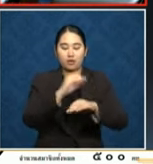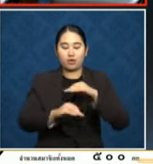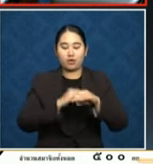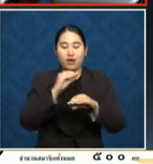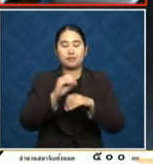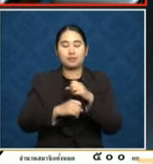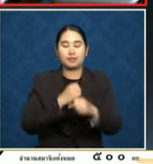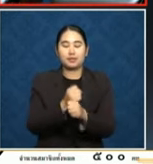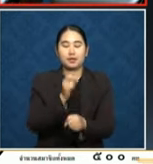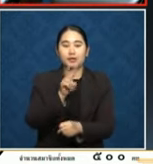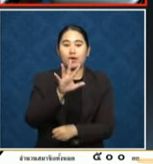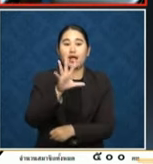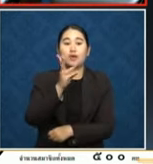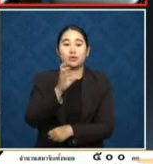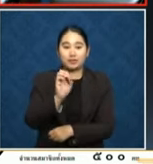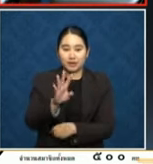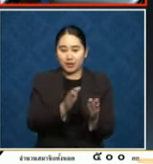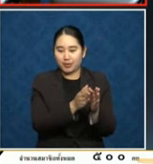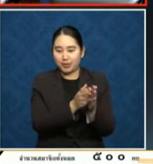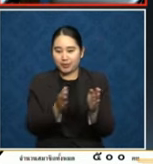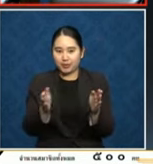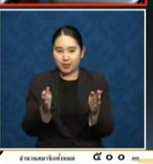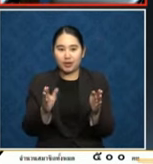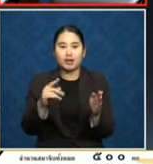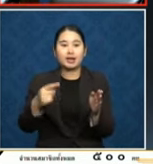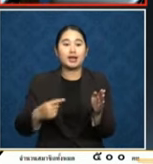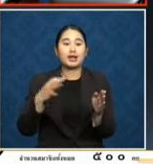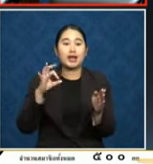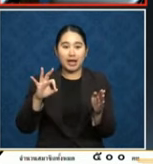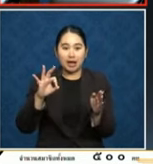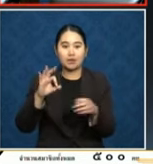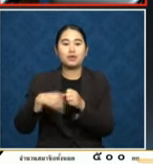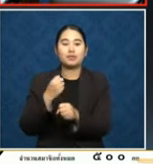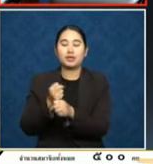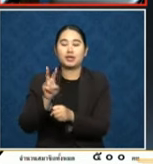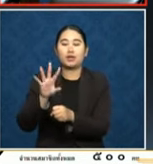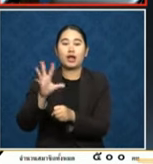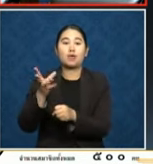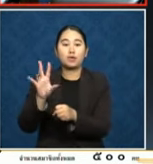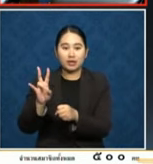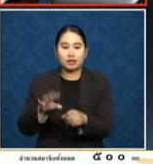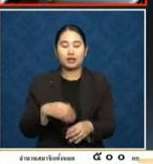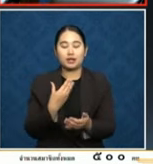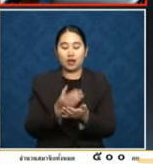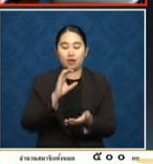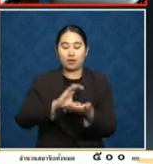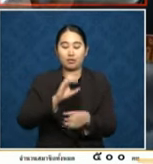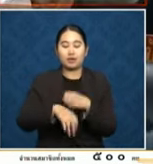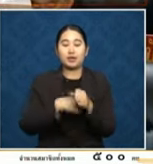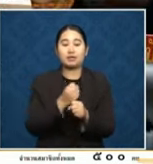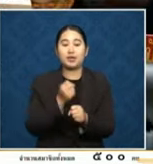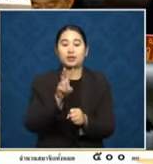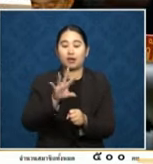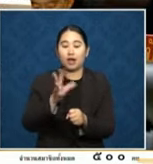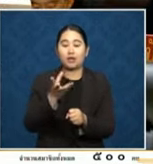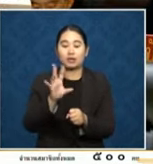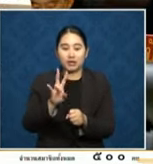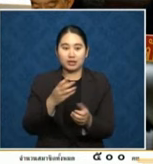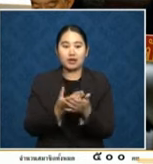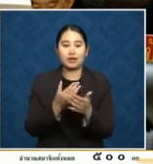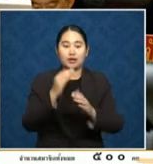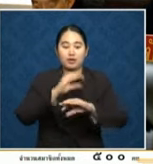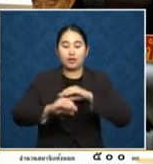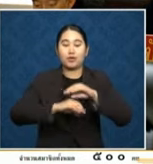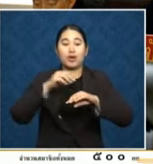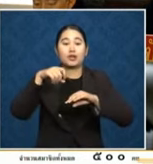เมื่อปี2564สิ้นสุดกันยายน2567เนื่องจากในปีงบประมาณ2567งบประมาณก่อสร้